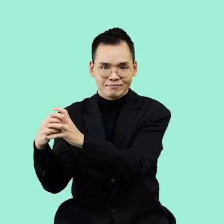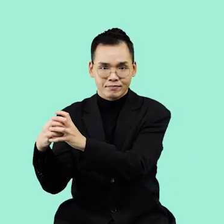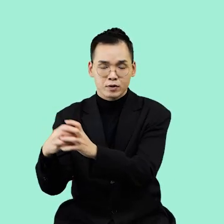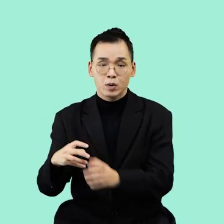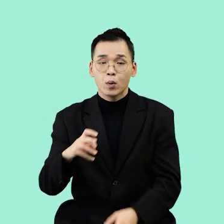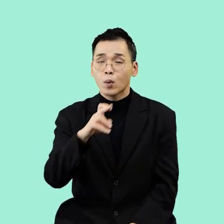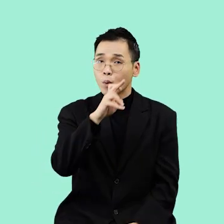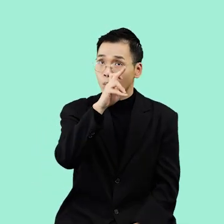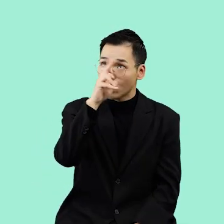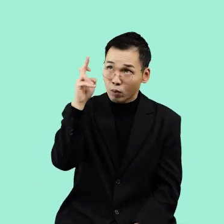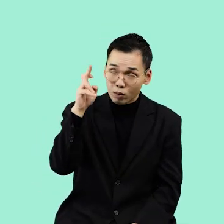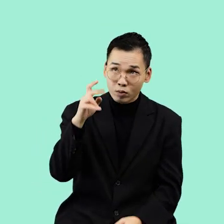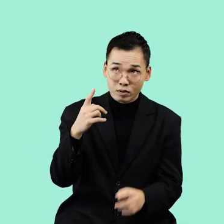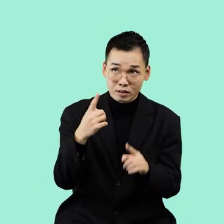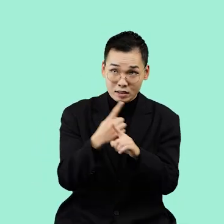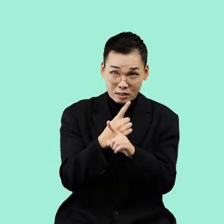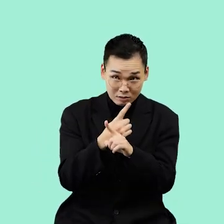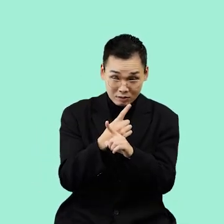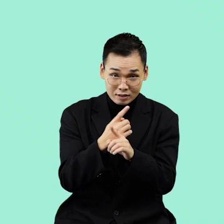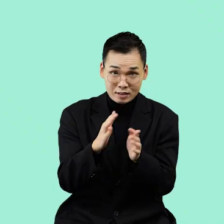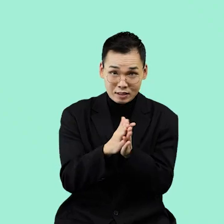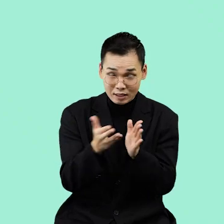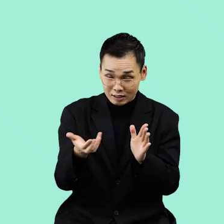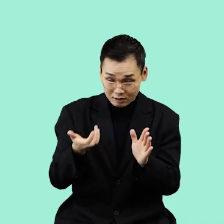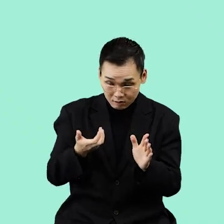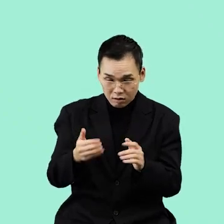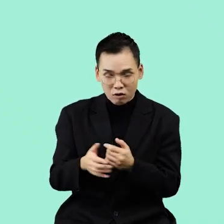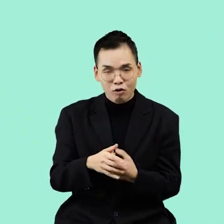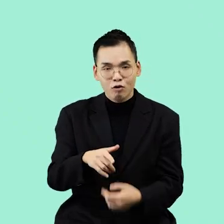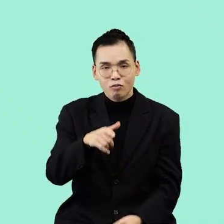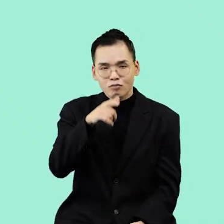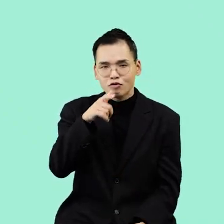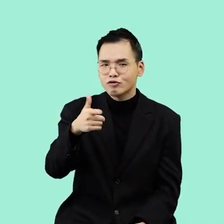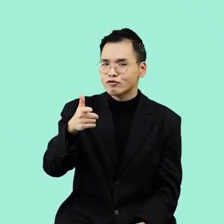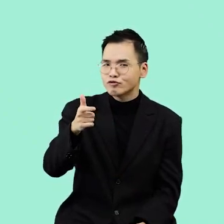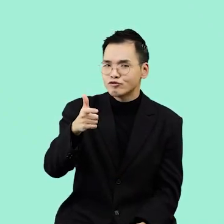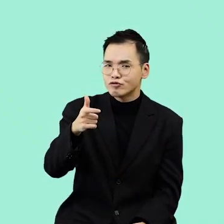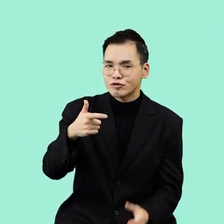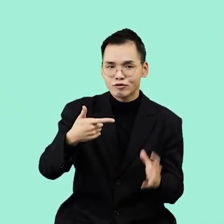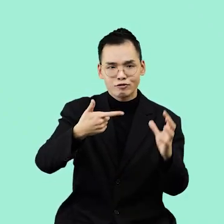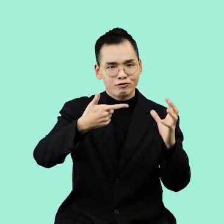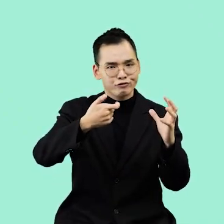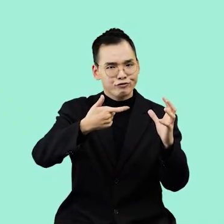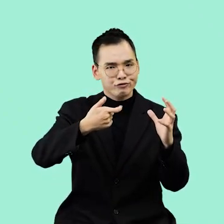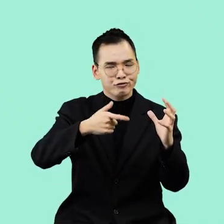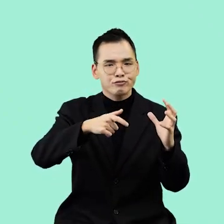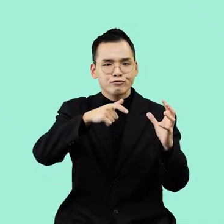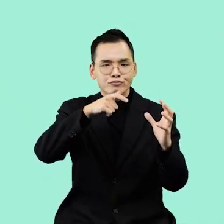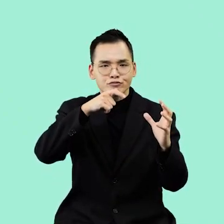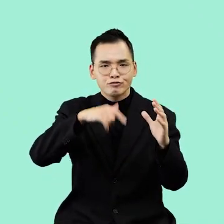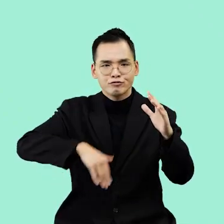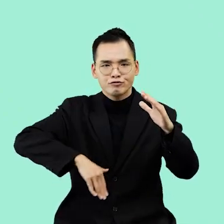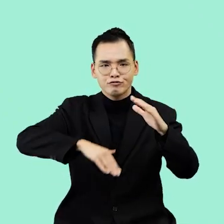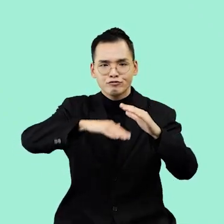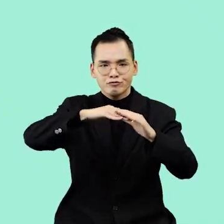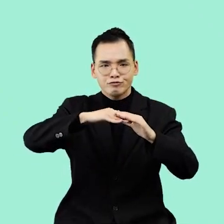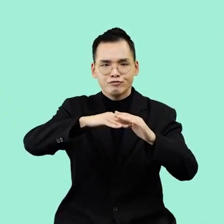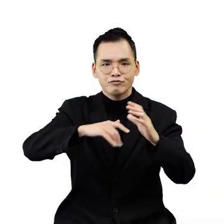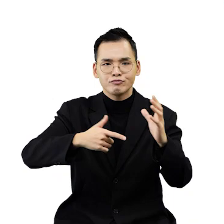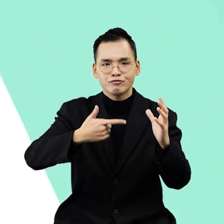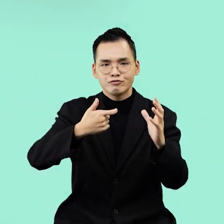오후 치료 일정이 시작되기 전 스프레이를 이용하여 스펀지에 물을 보충합니다.